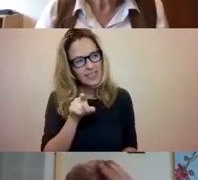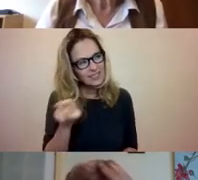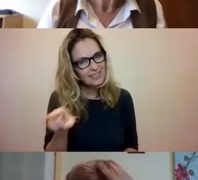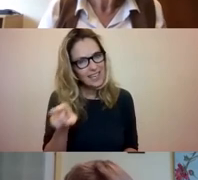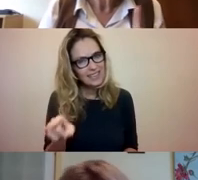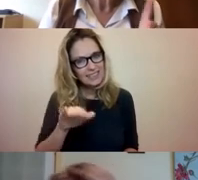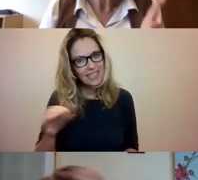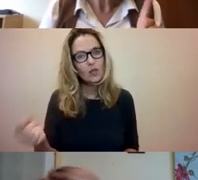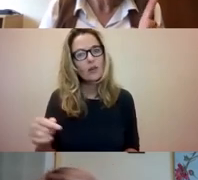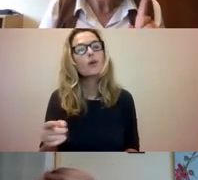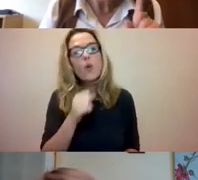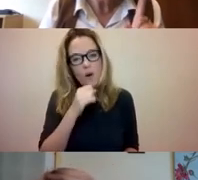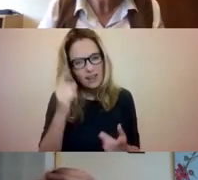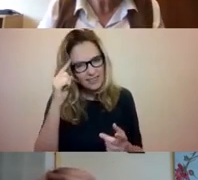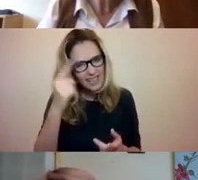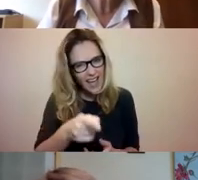geworden?